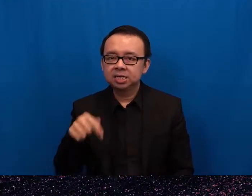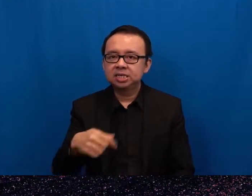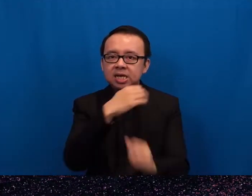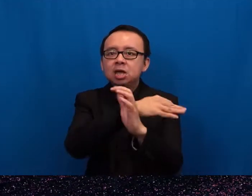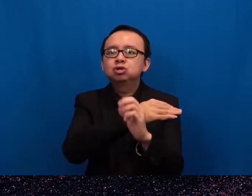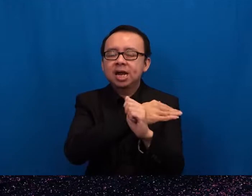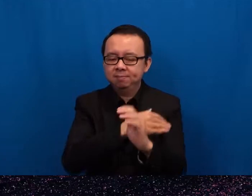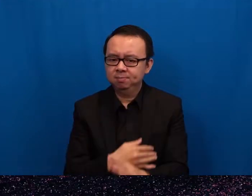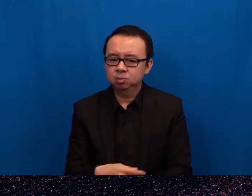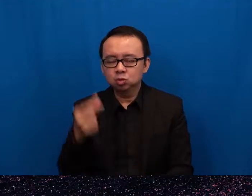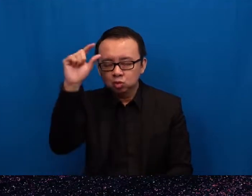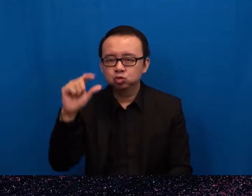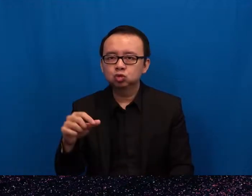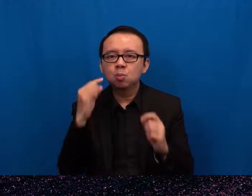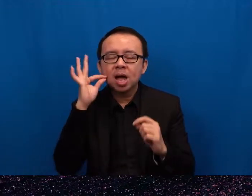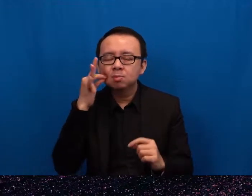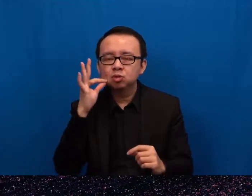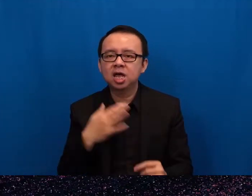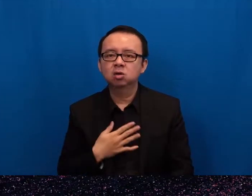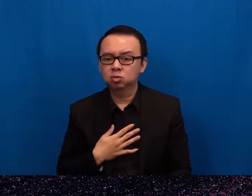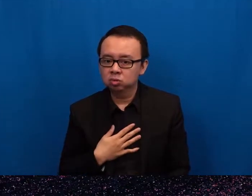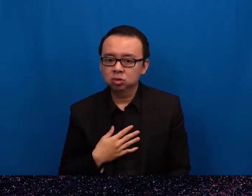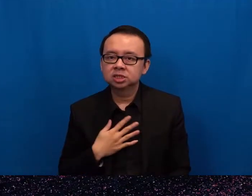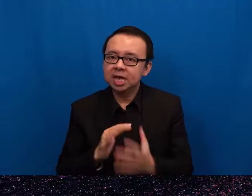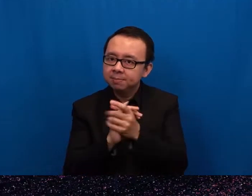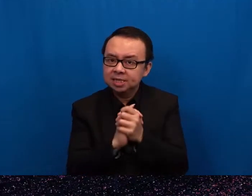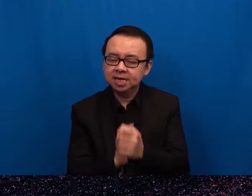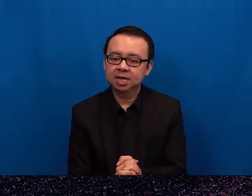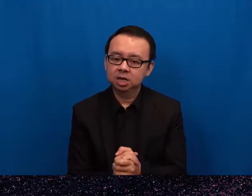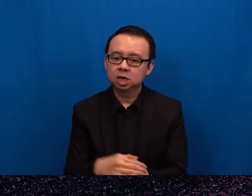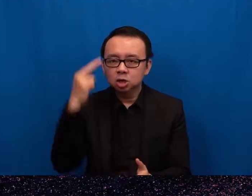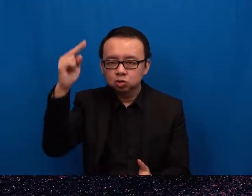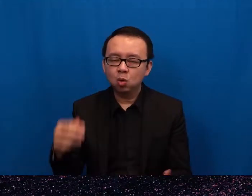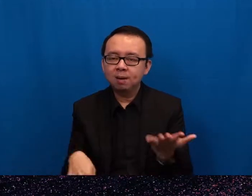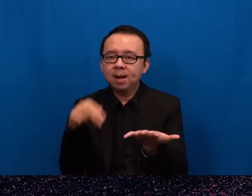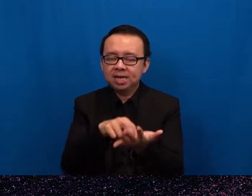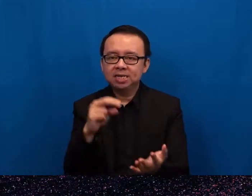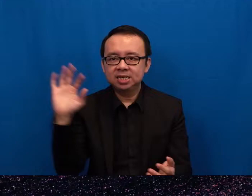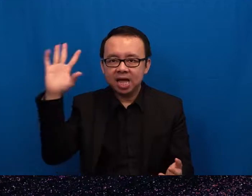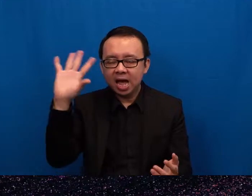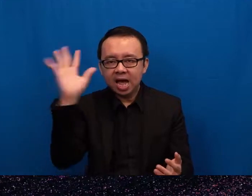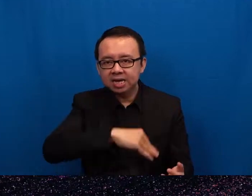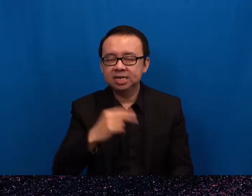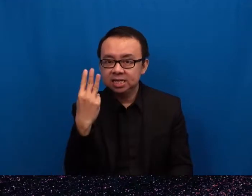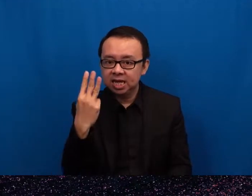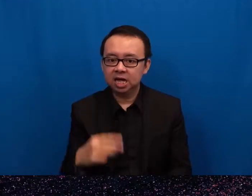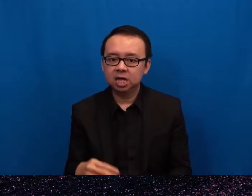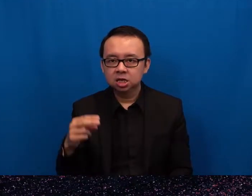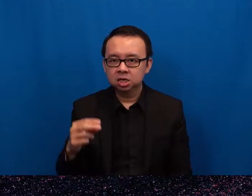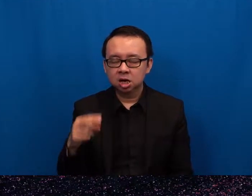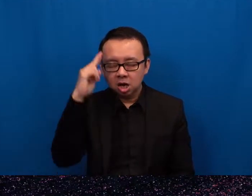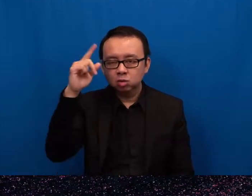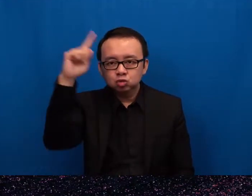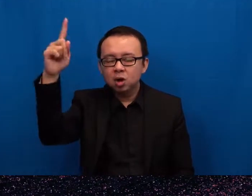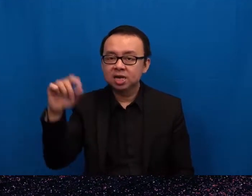salib. Untuk mengampuni aku. Saya percaya Tuhan bangkit pada hari ketiga. Engkau adalah Allah